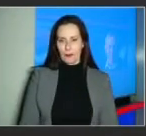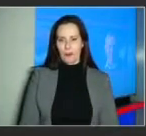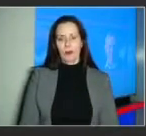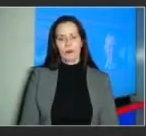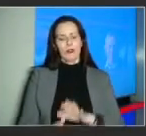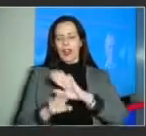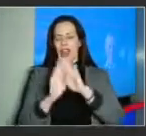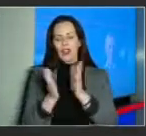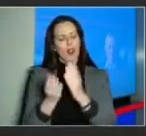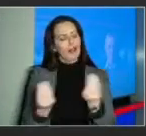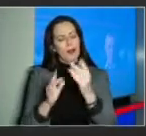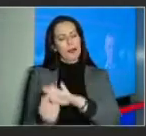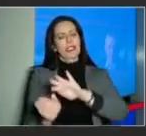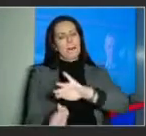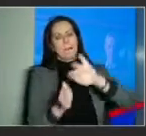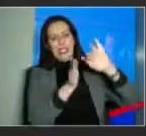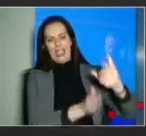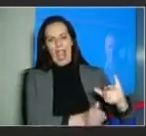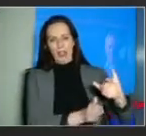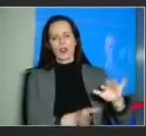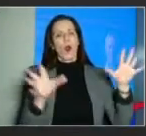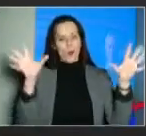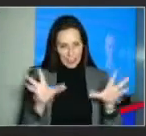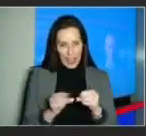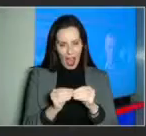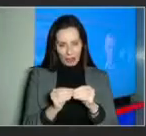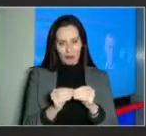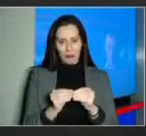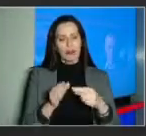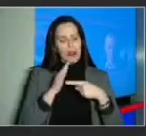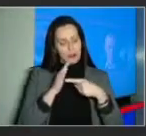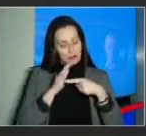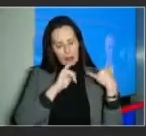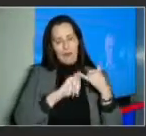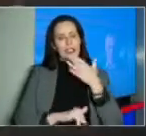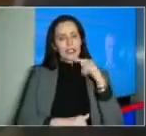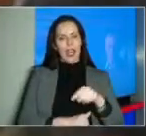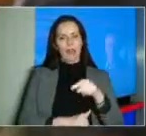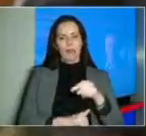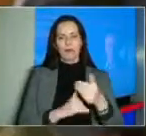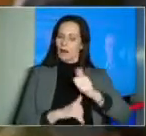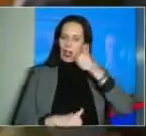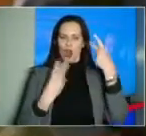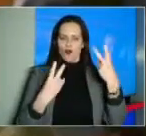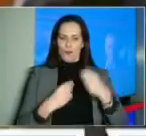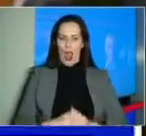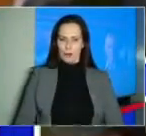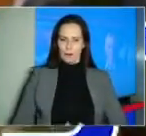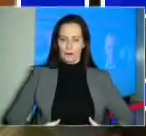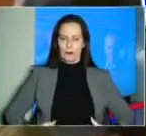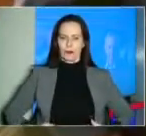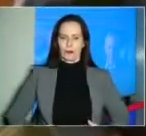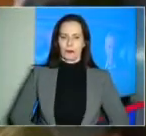להניח כל שיקול אחר בצד וביחד להציב את ישראל לפני הכל.